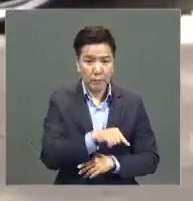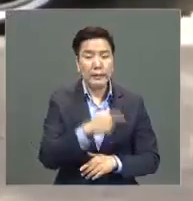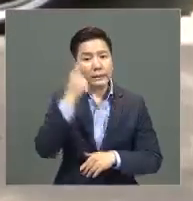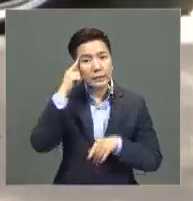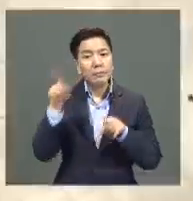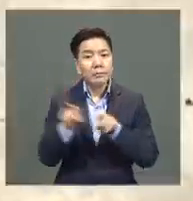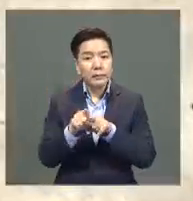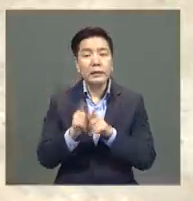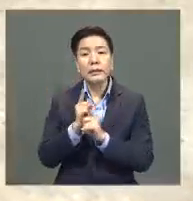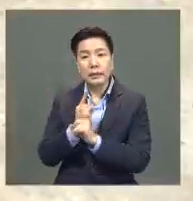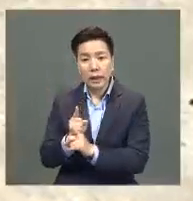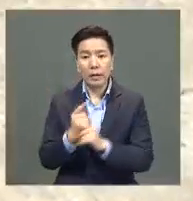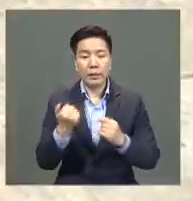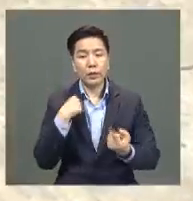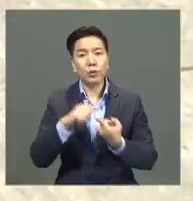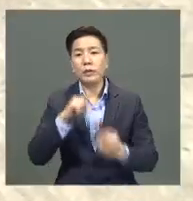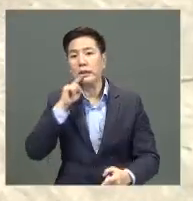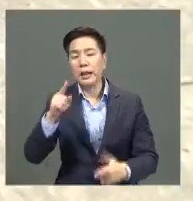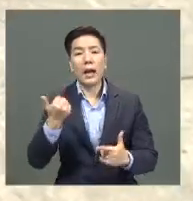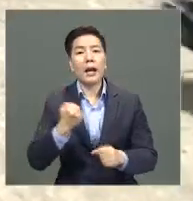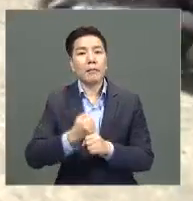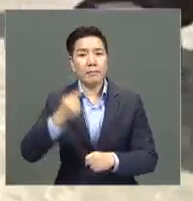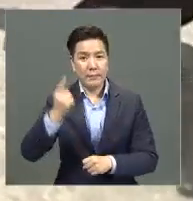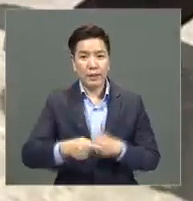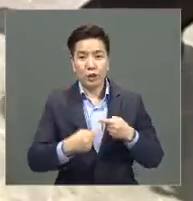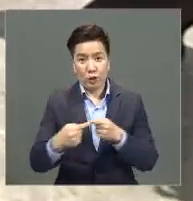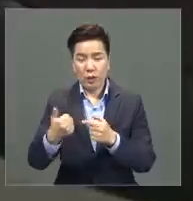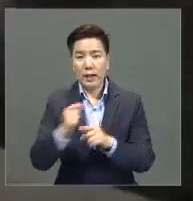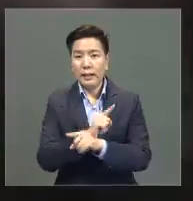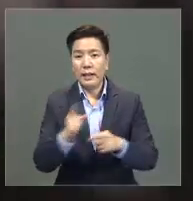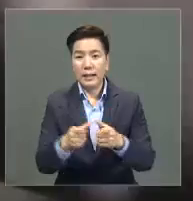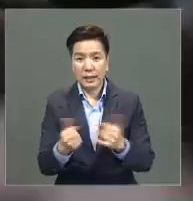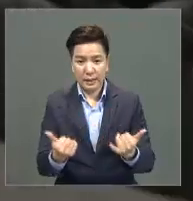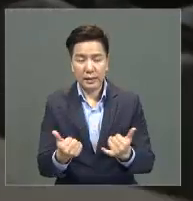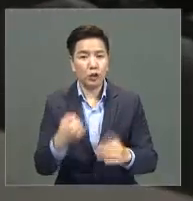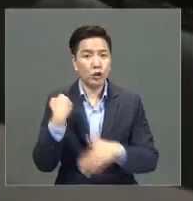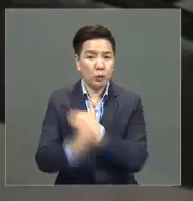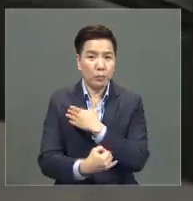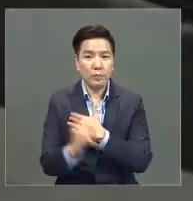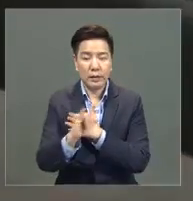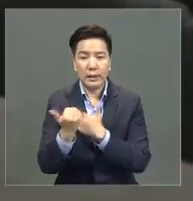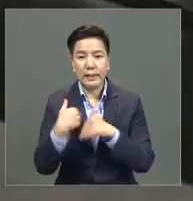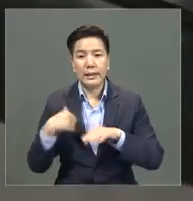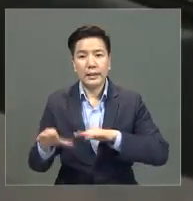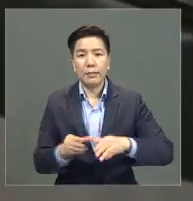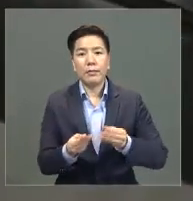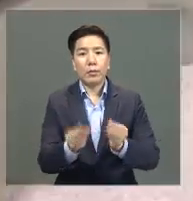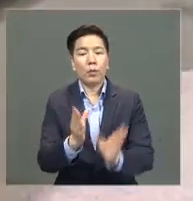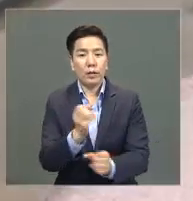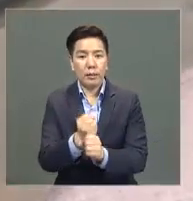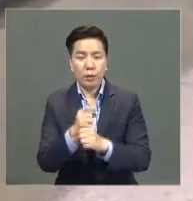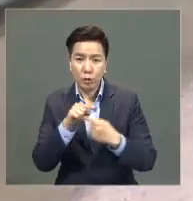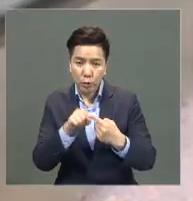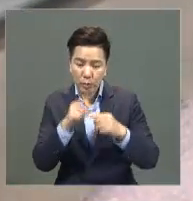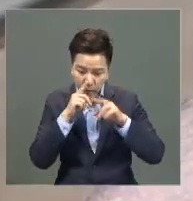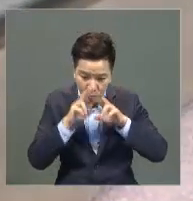ติไม่เห็นแย้งนะครับทำให้การสั่งคดีนั้นเป็นเด็ดขาดแต่ว่าก็ถือว่าคดีเนี่ยยังไม่สิ้นสุดก็ได้เตรียมส่งให้พนักงานสอบสวนเนี่ย